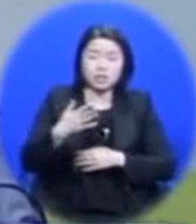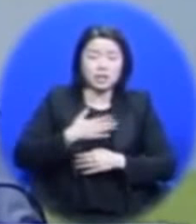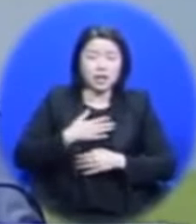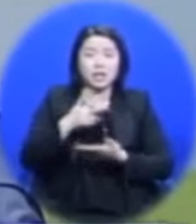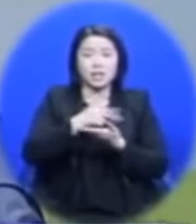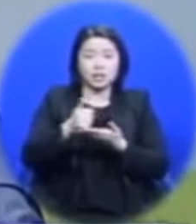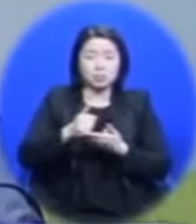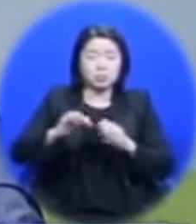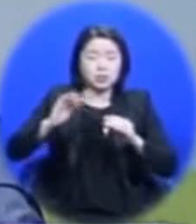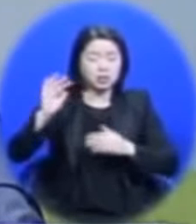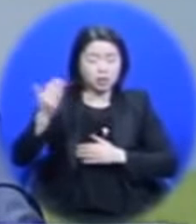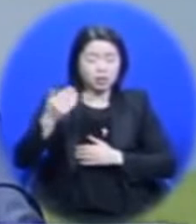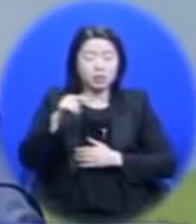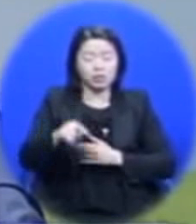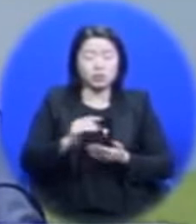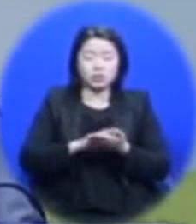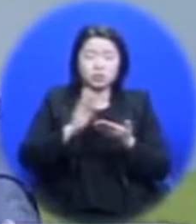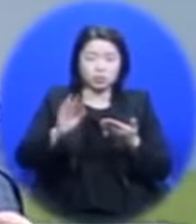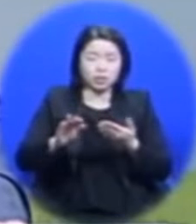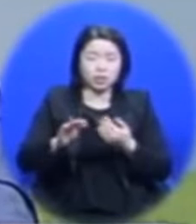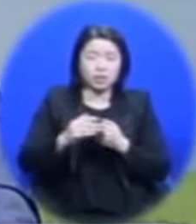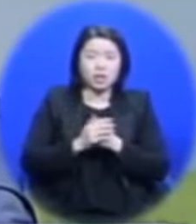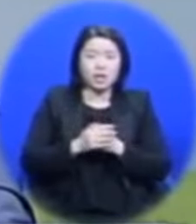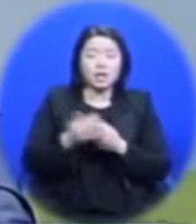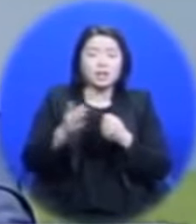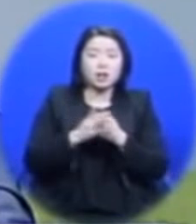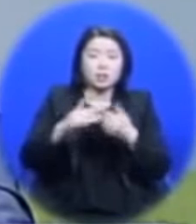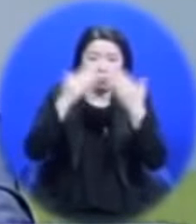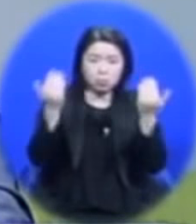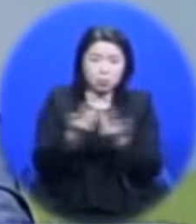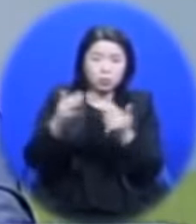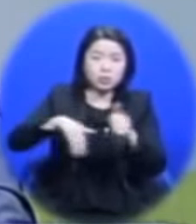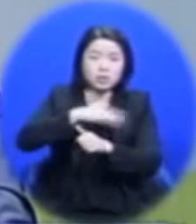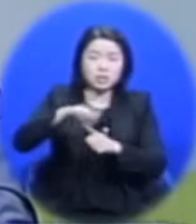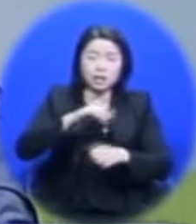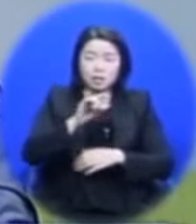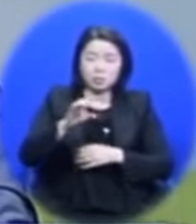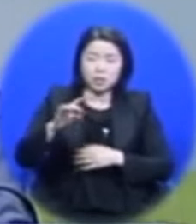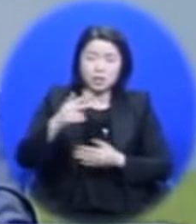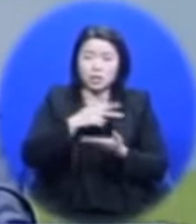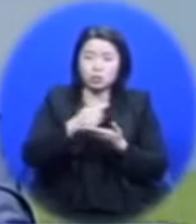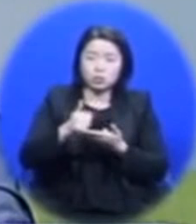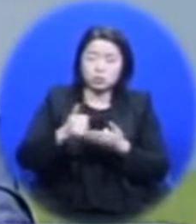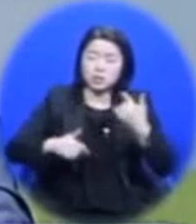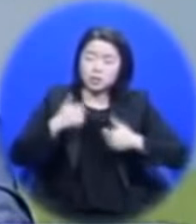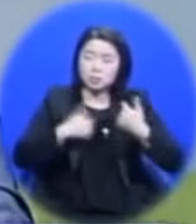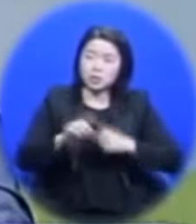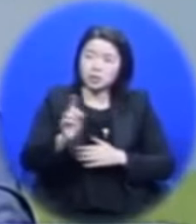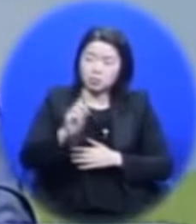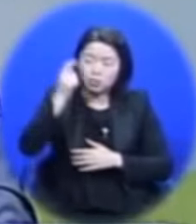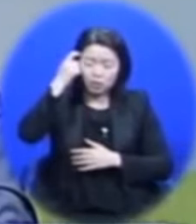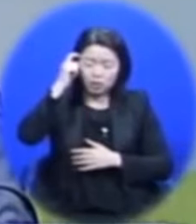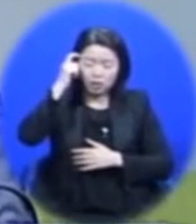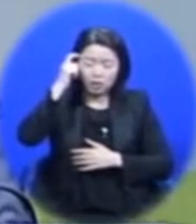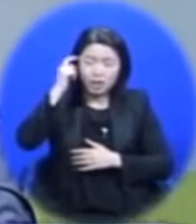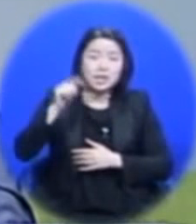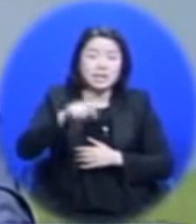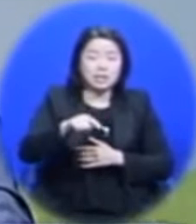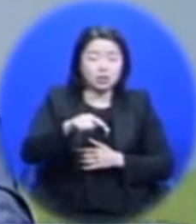기쁨이 된다는 것이구나. 그래서 모든 상황마다 주님이 기뻐하시는 게 뭘까? 이건